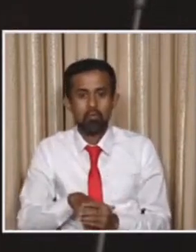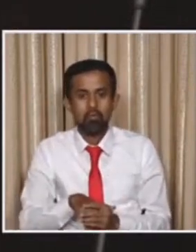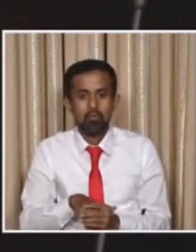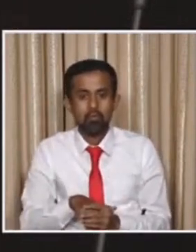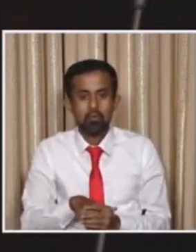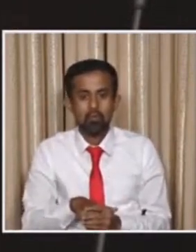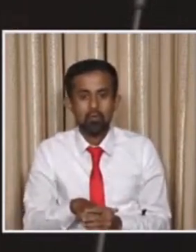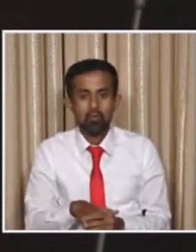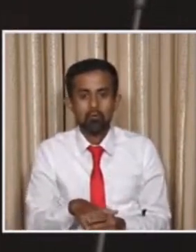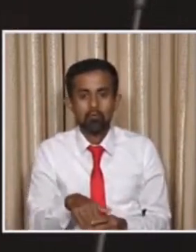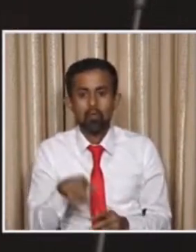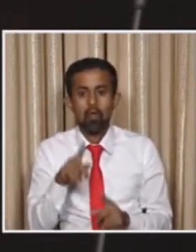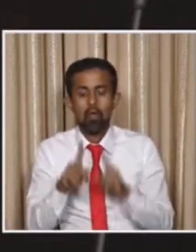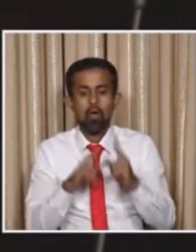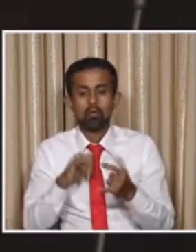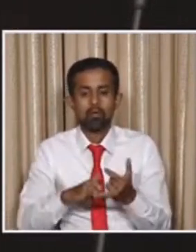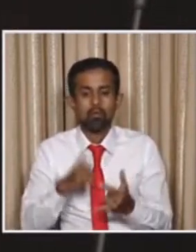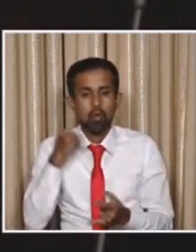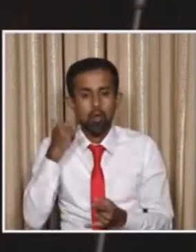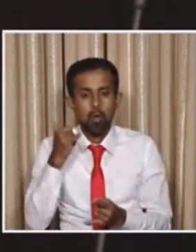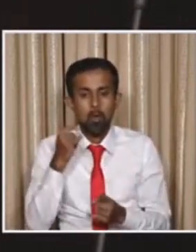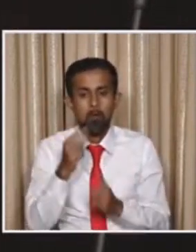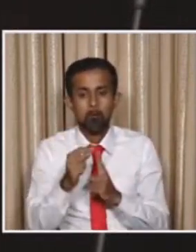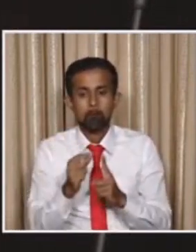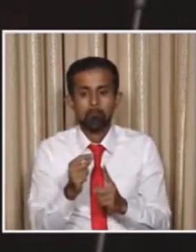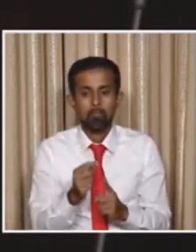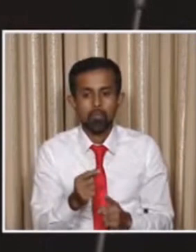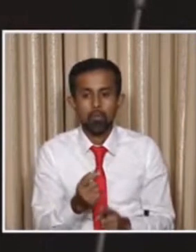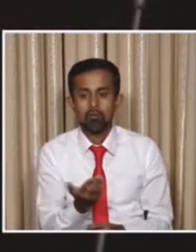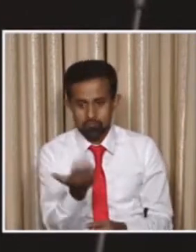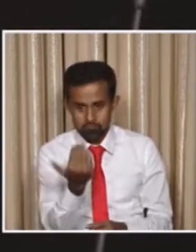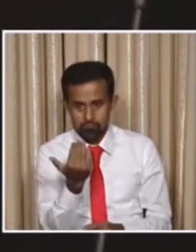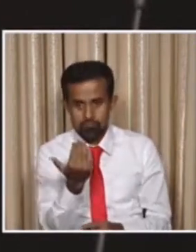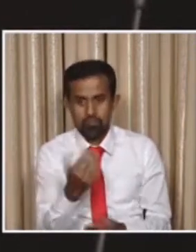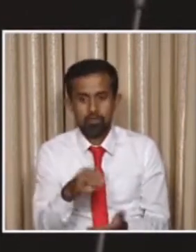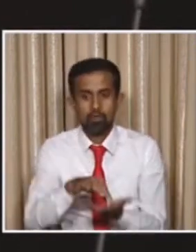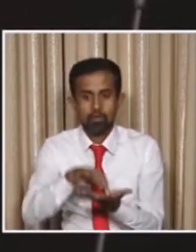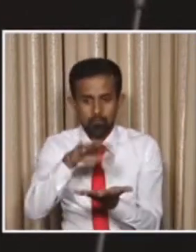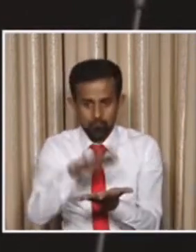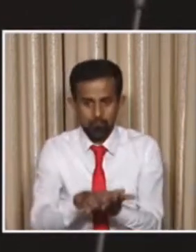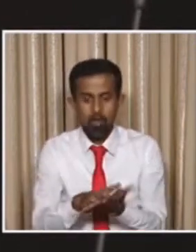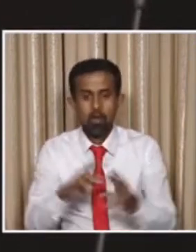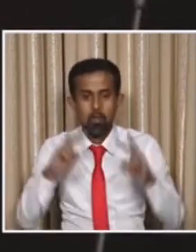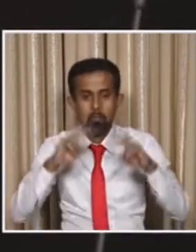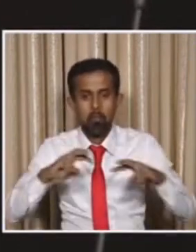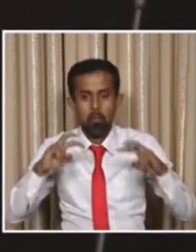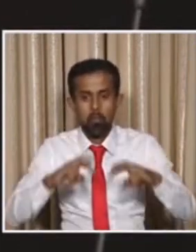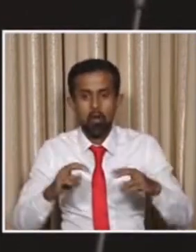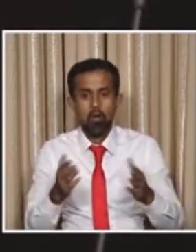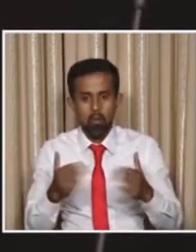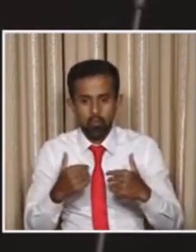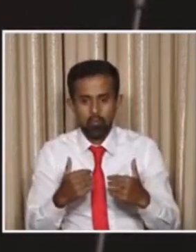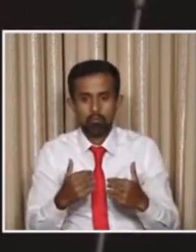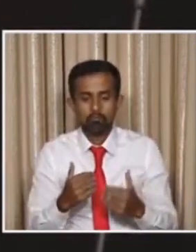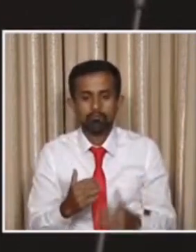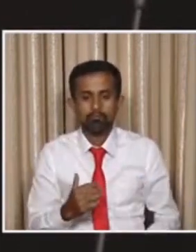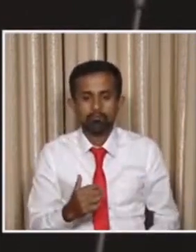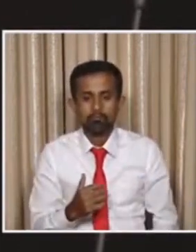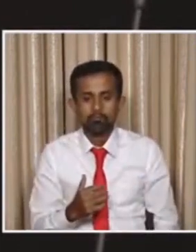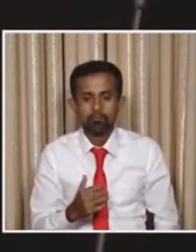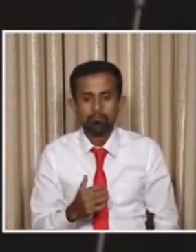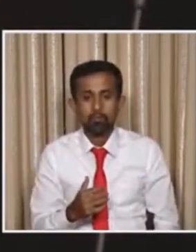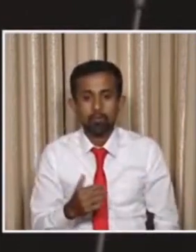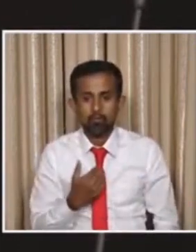mona kathada me sajabe inna mantriwaru gana kiyala mata danagannona ona meka gana aniwaryenma parikshanayak pawaththanna ona garu kathanayakathuma mama